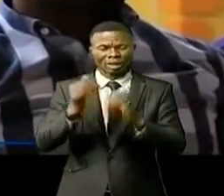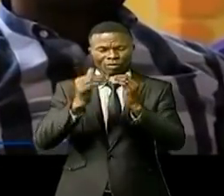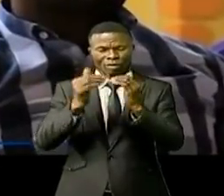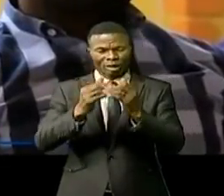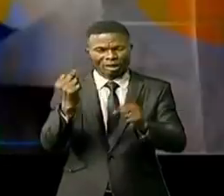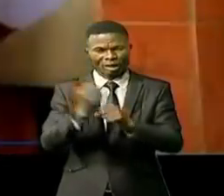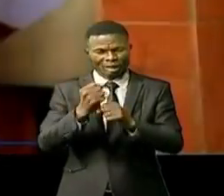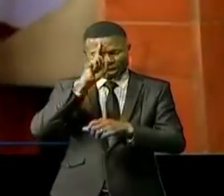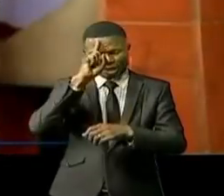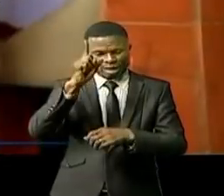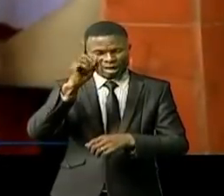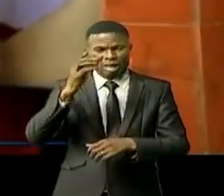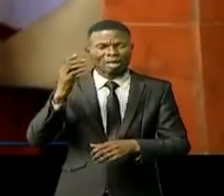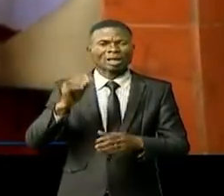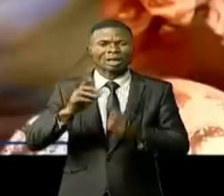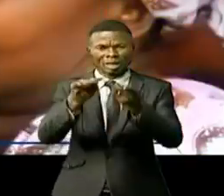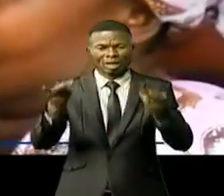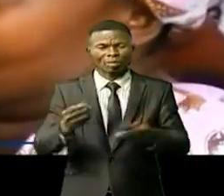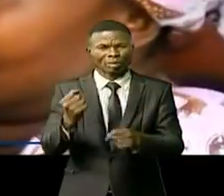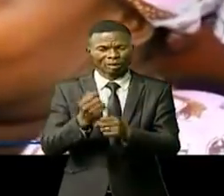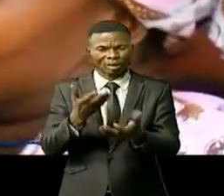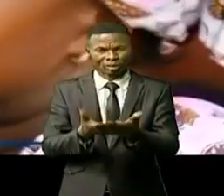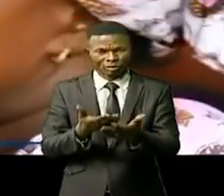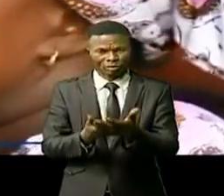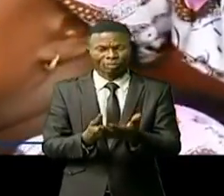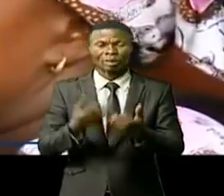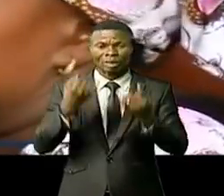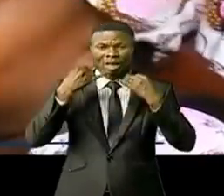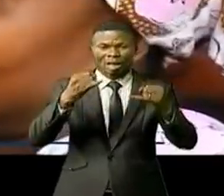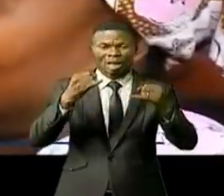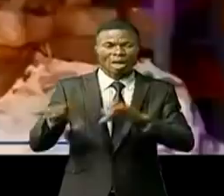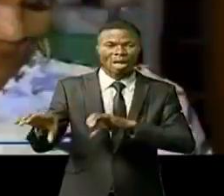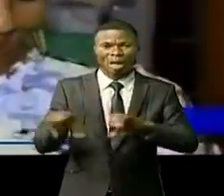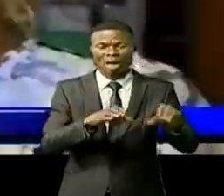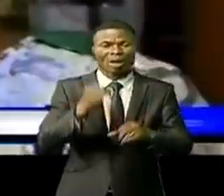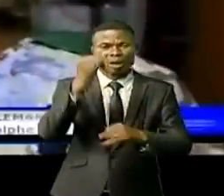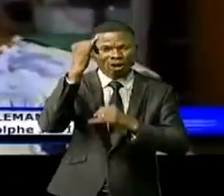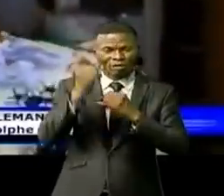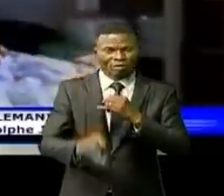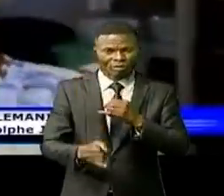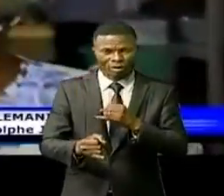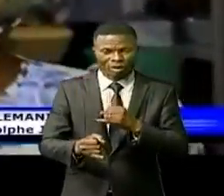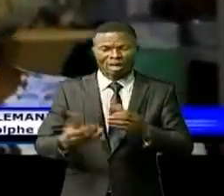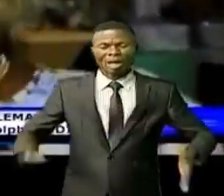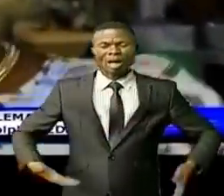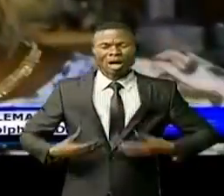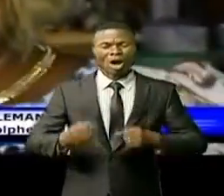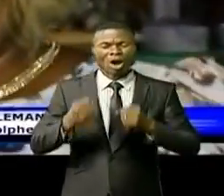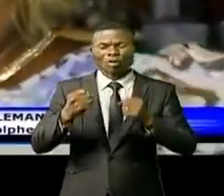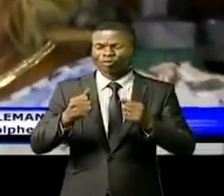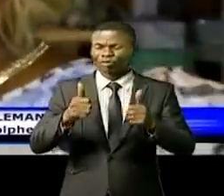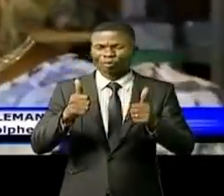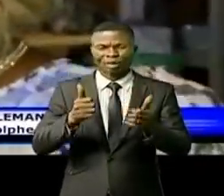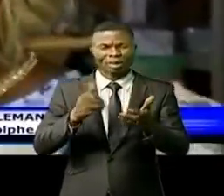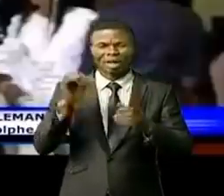leur savoir-être dans les milieux professionnels. Signalons que cette cérémonie s'est clôturée dans une ambiance bon enfant.